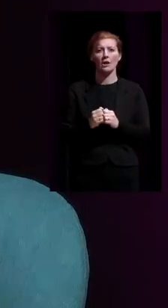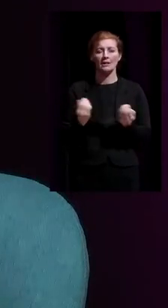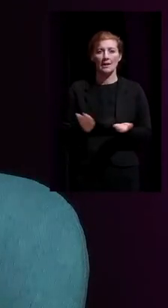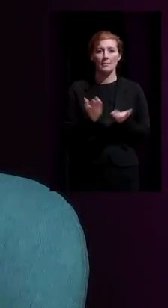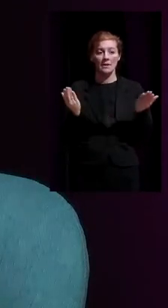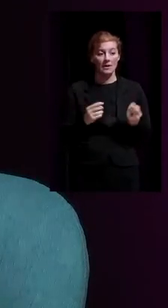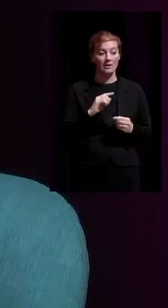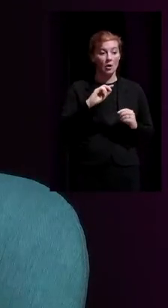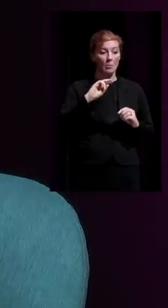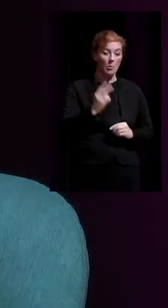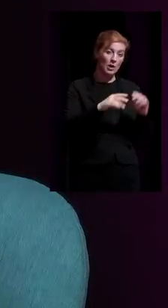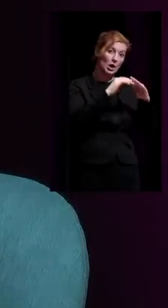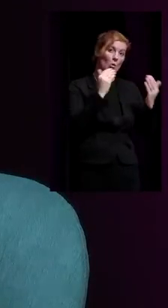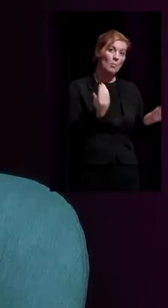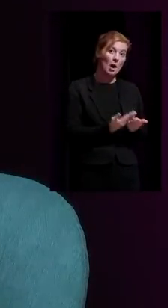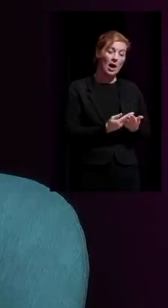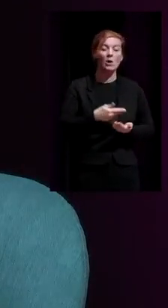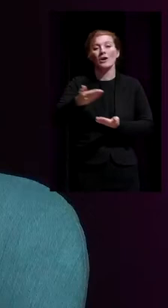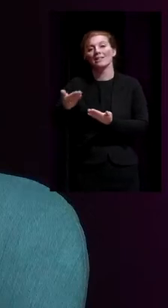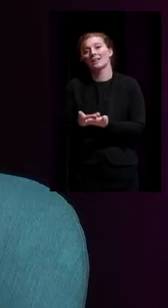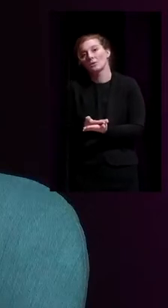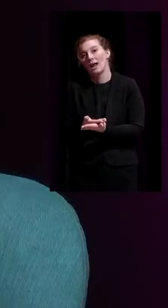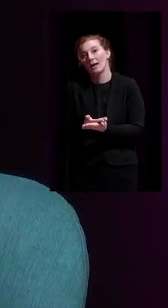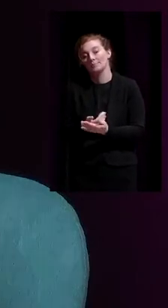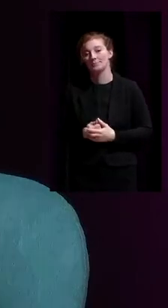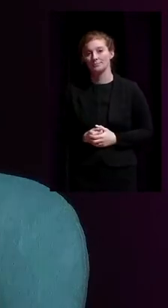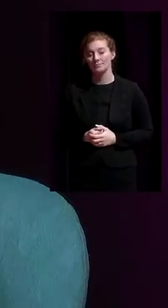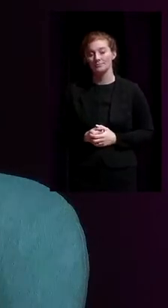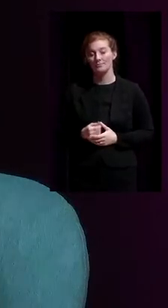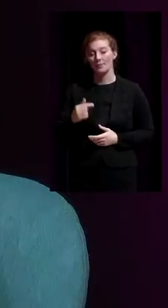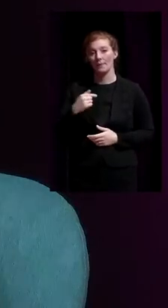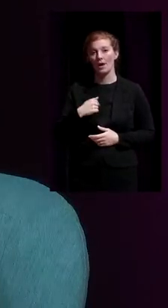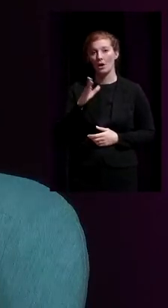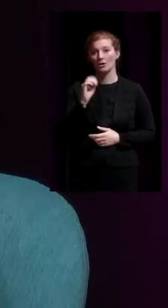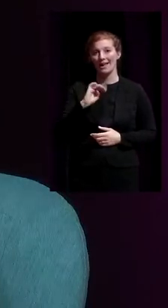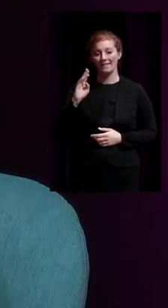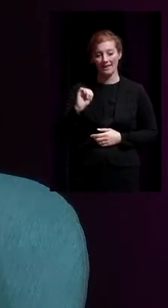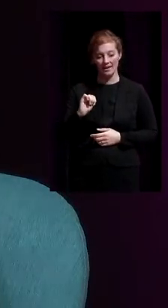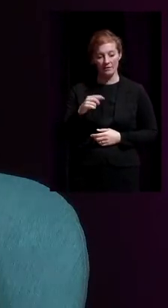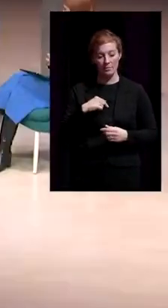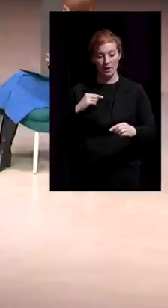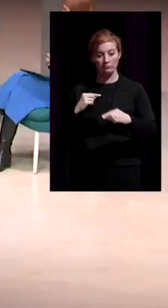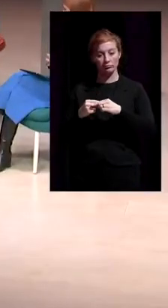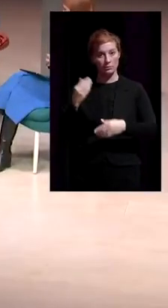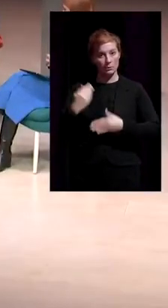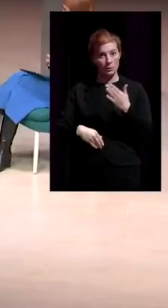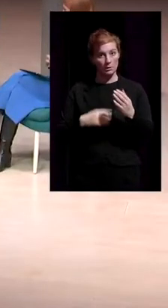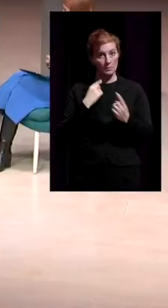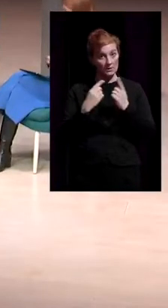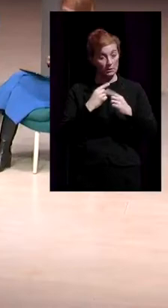globala och det nationella. Ja, Jenny, vi har börjat närma oss slutet här för